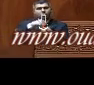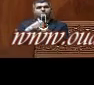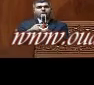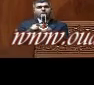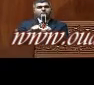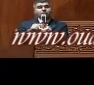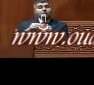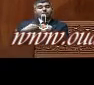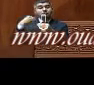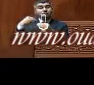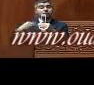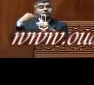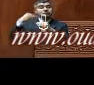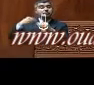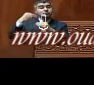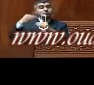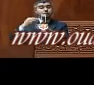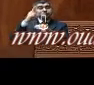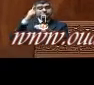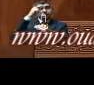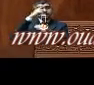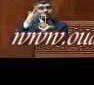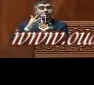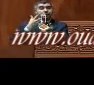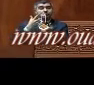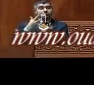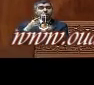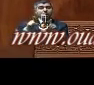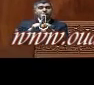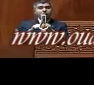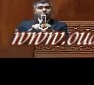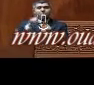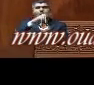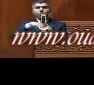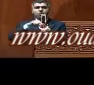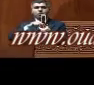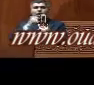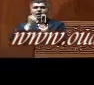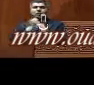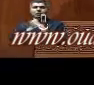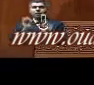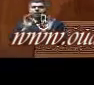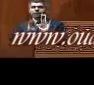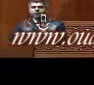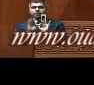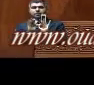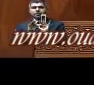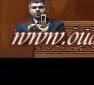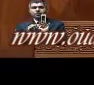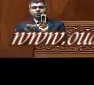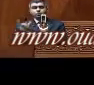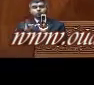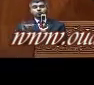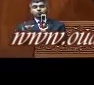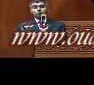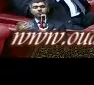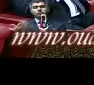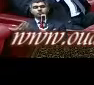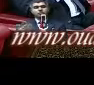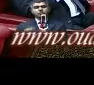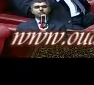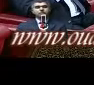راه باقي ما كملناش، راه باقي لانه عندنا واحد الشعور باللي ما تنديروا والو. ايوا كيف ما يمكنش،